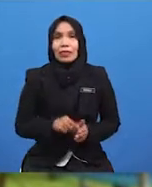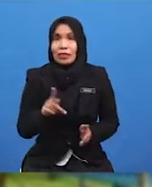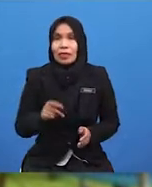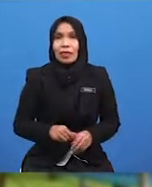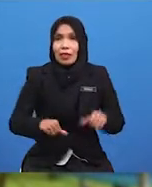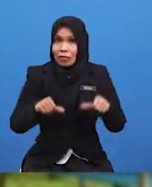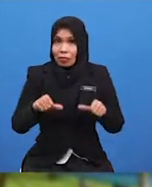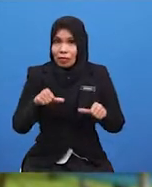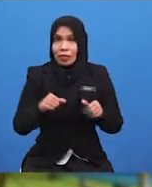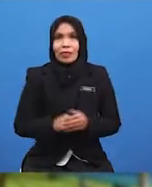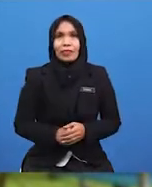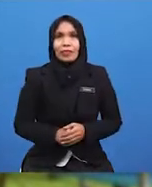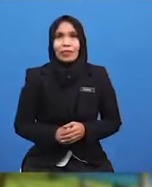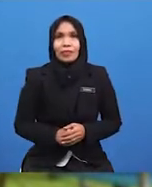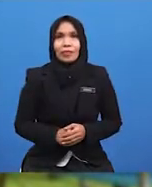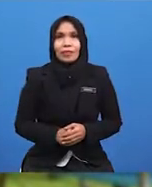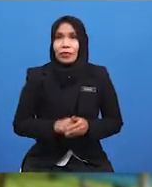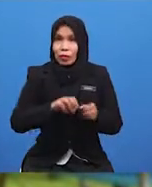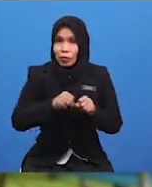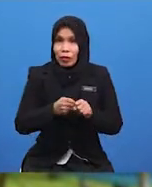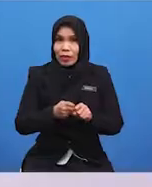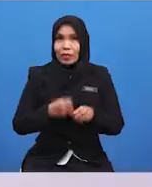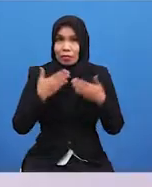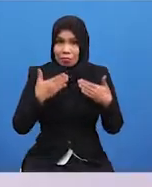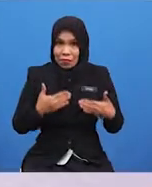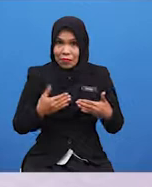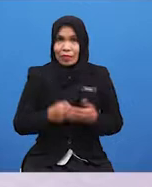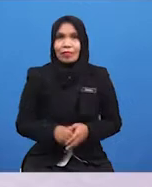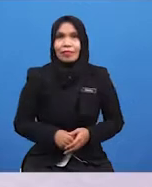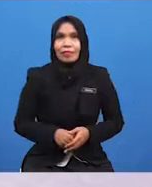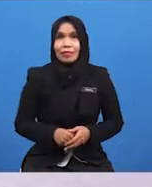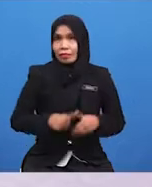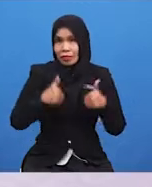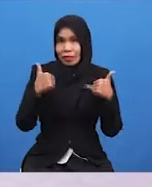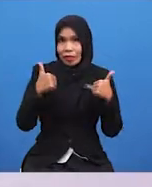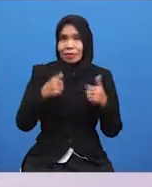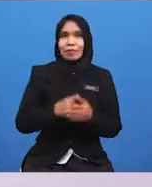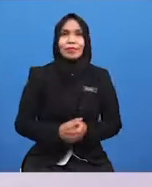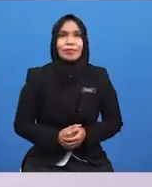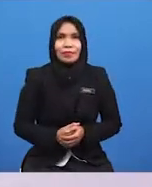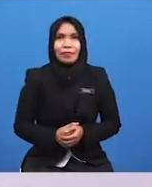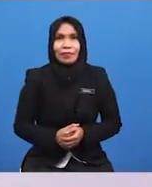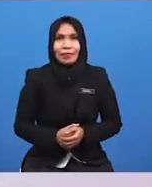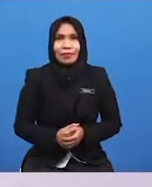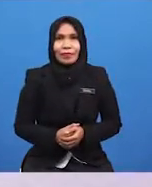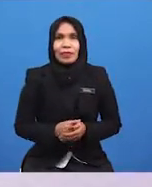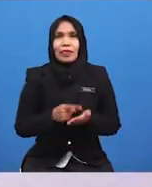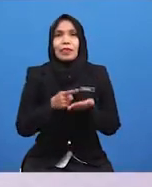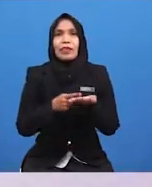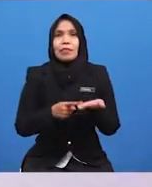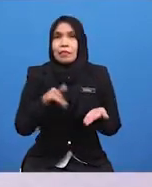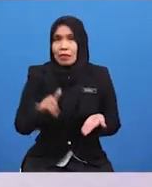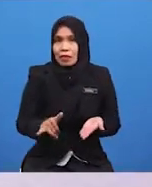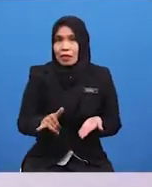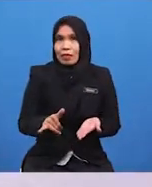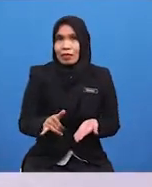senantiasa sehat dan cerdas milik Mini Apple yang meme Hai ikan dalam